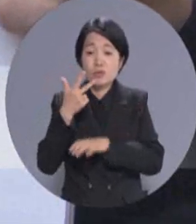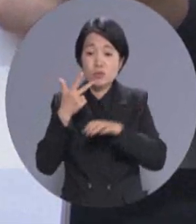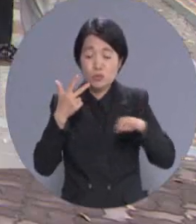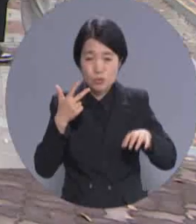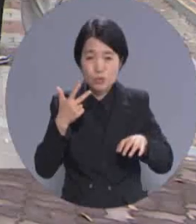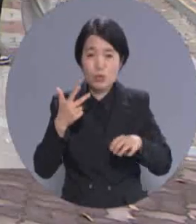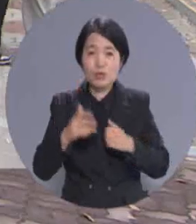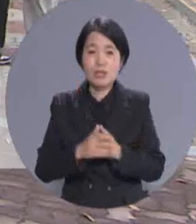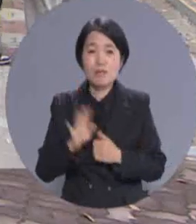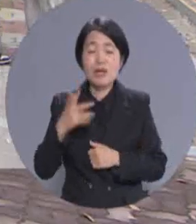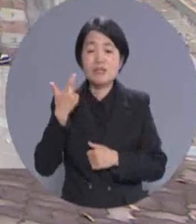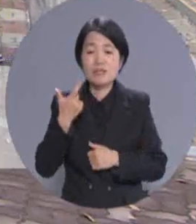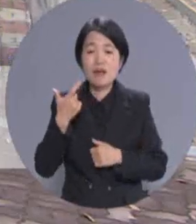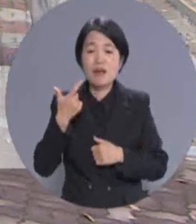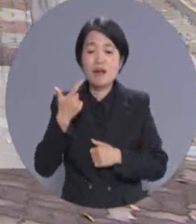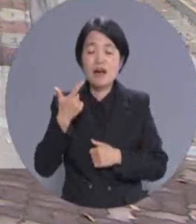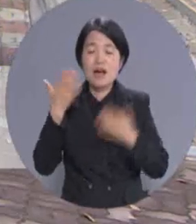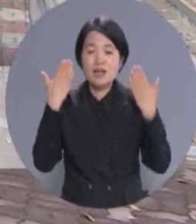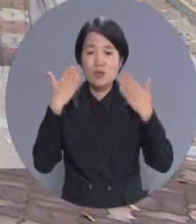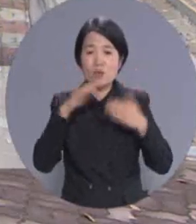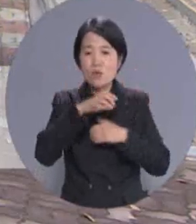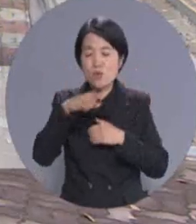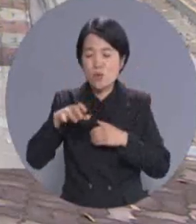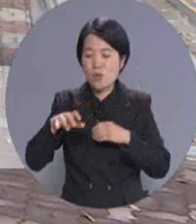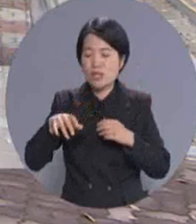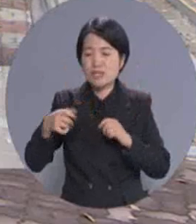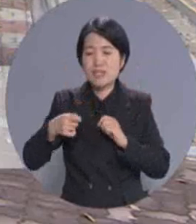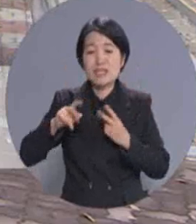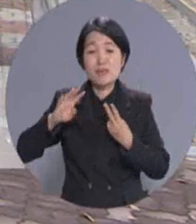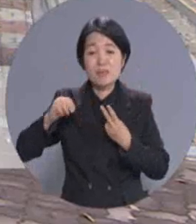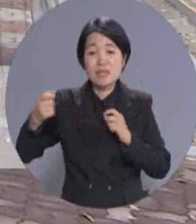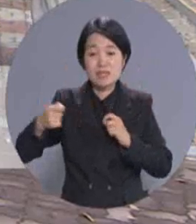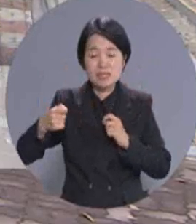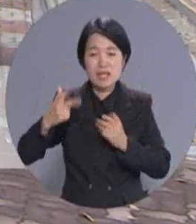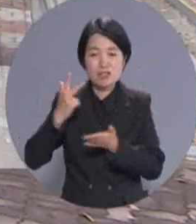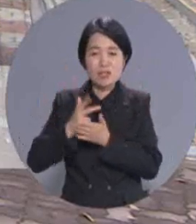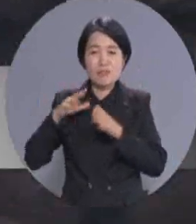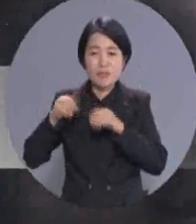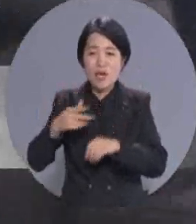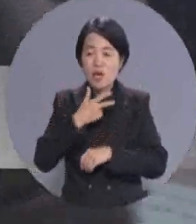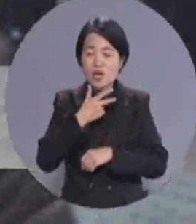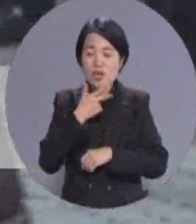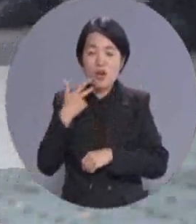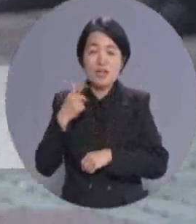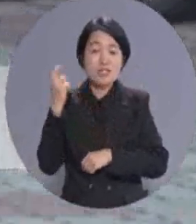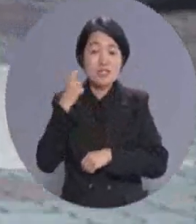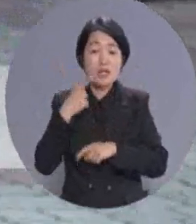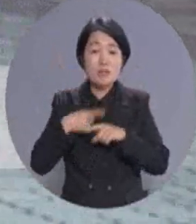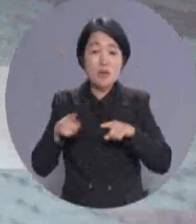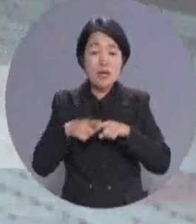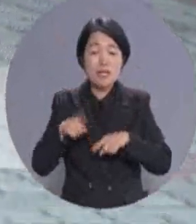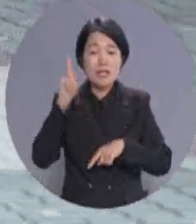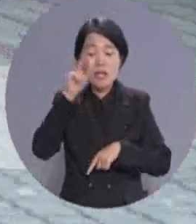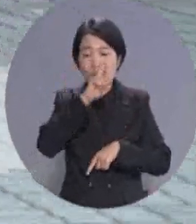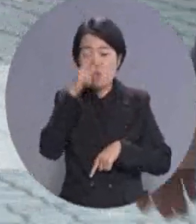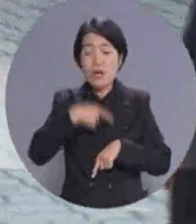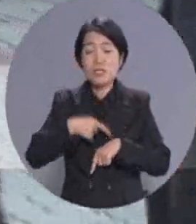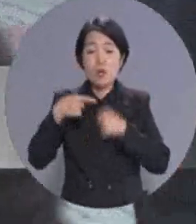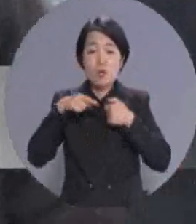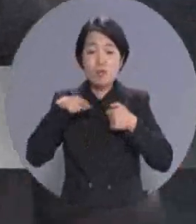200m 구간은 차량 주정차가 금지되고 영어영역 기 평가가 실시되는 내일오후